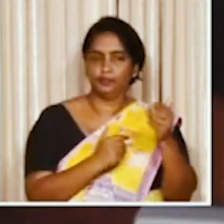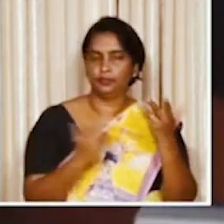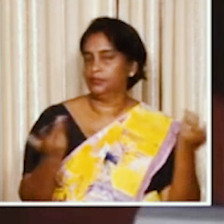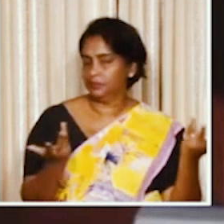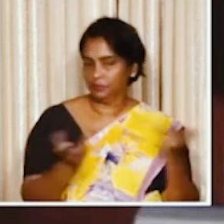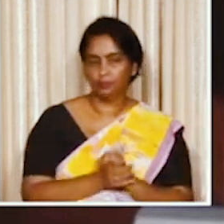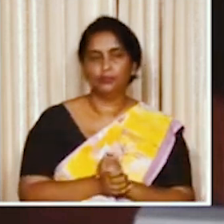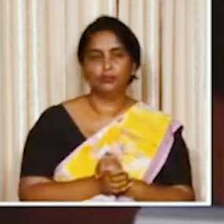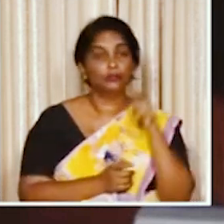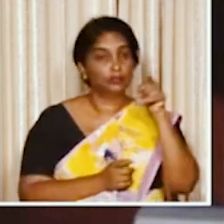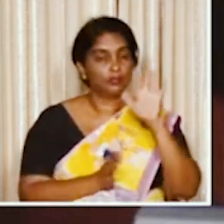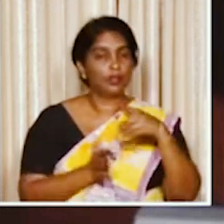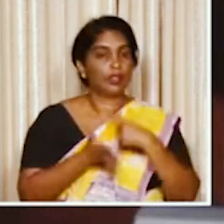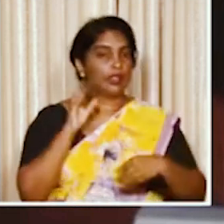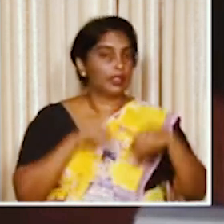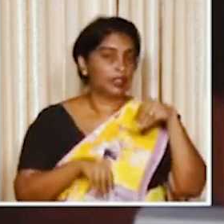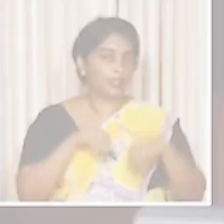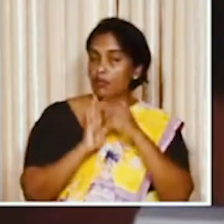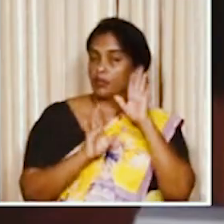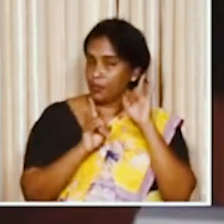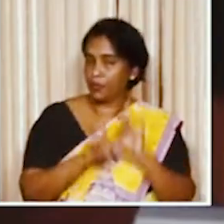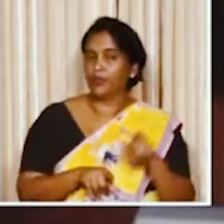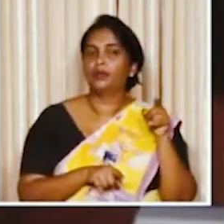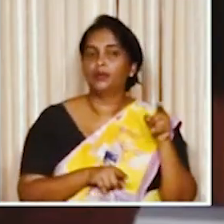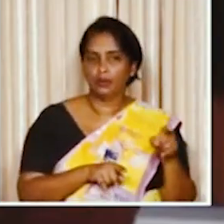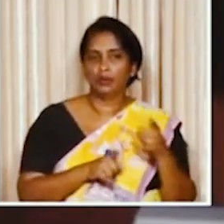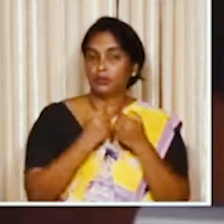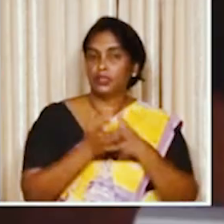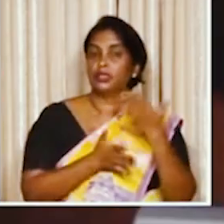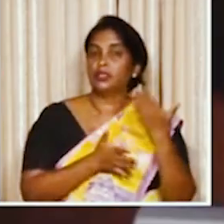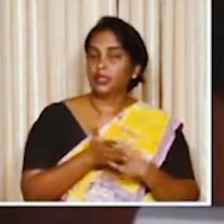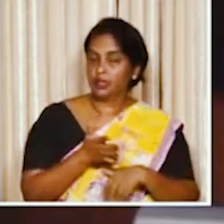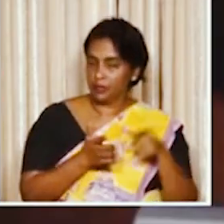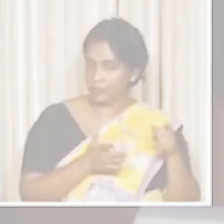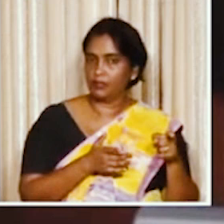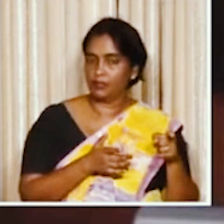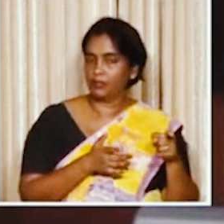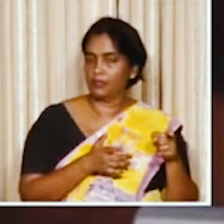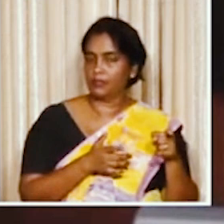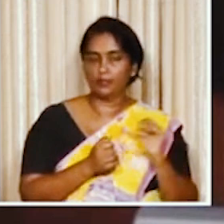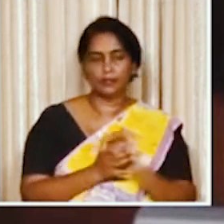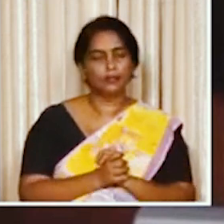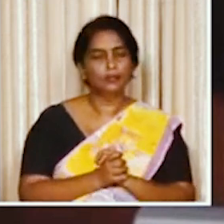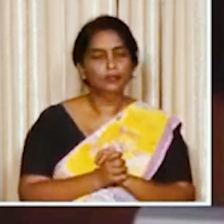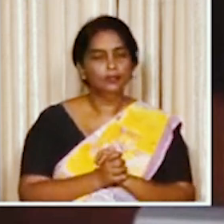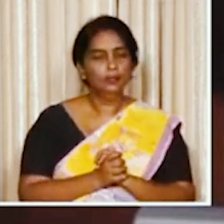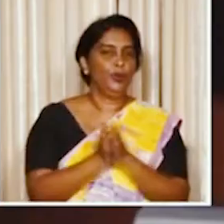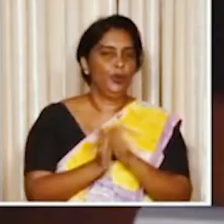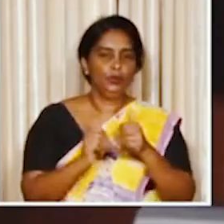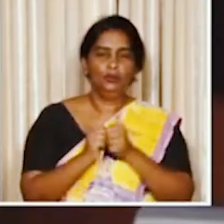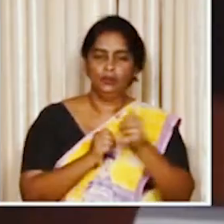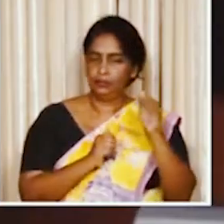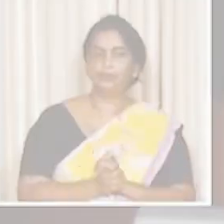அந்த ஆய்வுகள் எல்லாம் மறுதளிக்கப்பட்டு செயல்படுத்தப்பட்டதாக எனக்கு அறிய வருகின்றது. ஒளிவிலை பற்றி நேற்றைக்கு